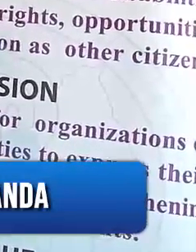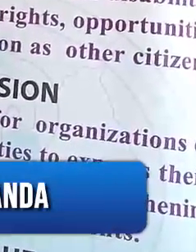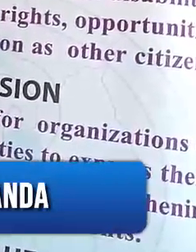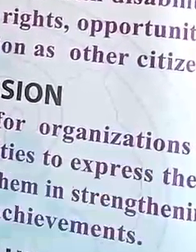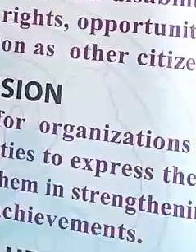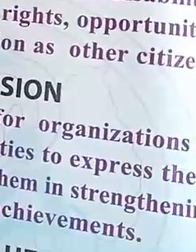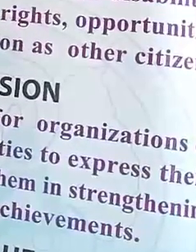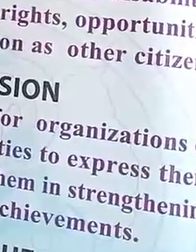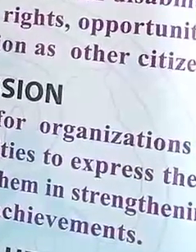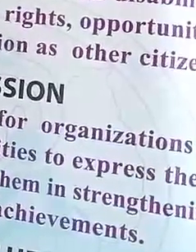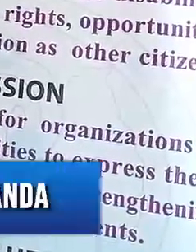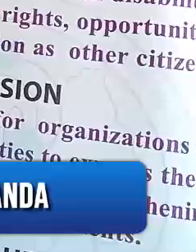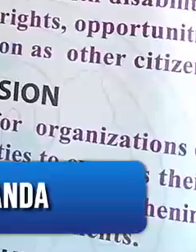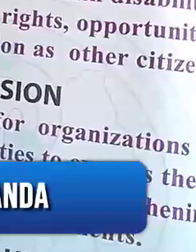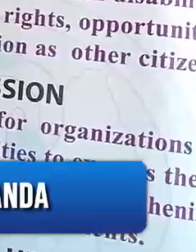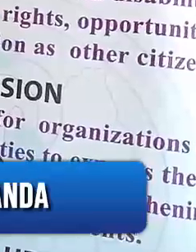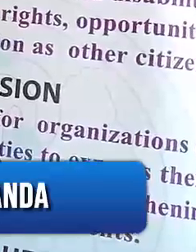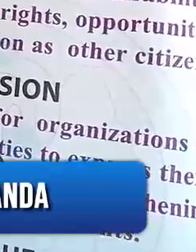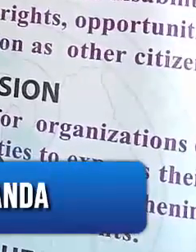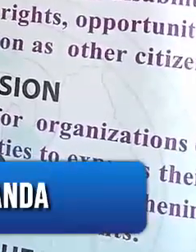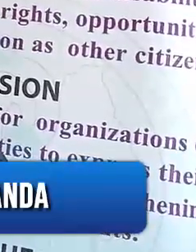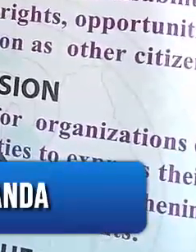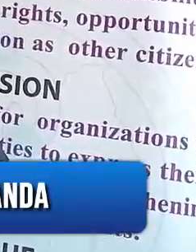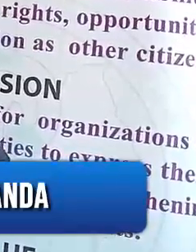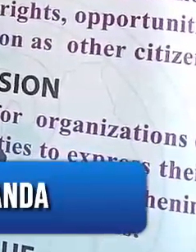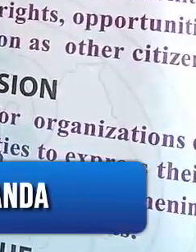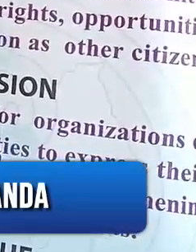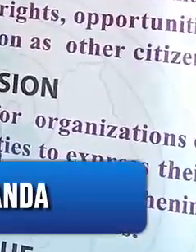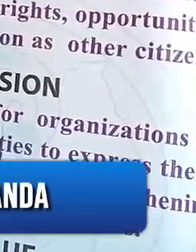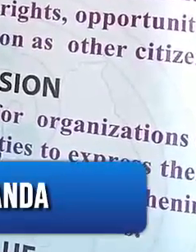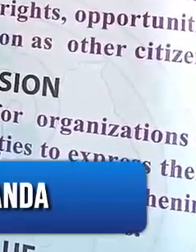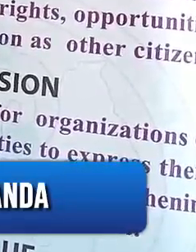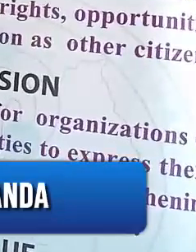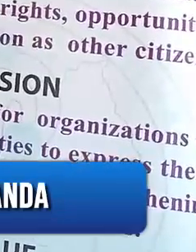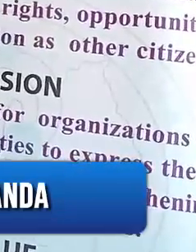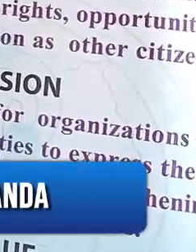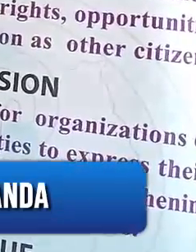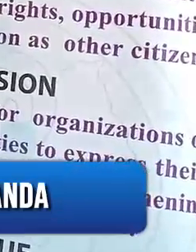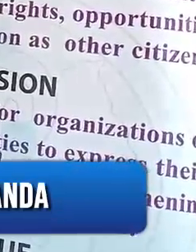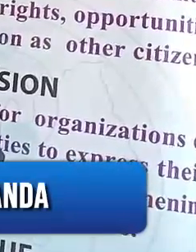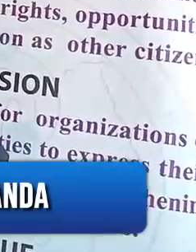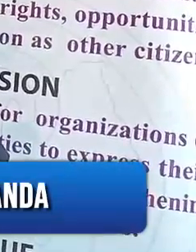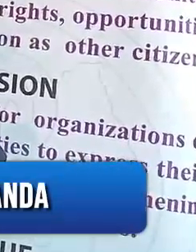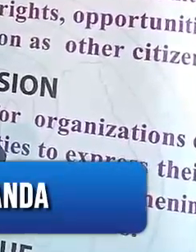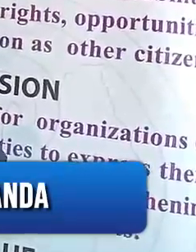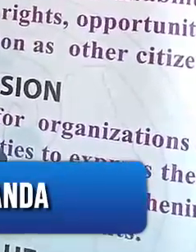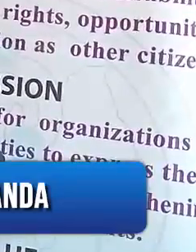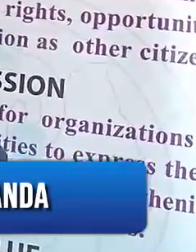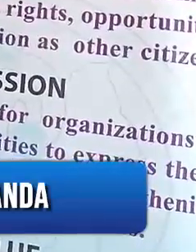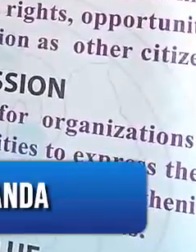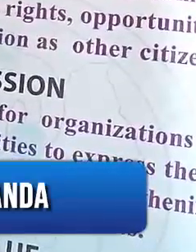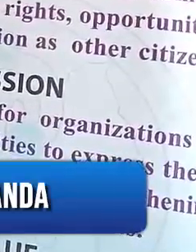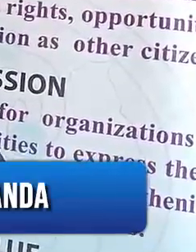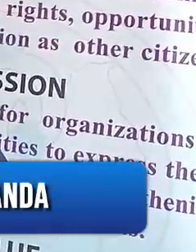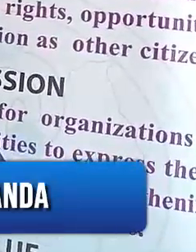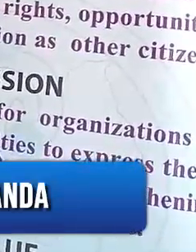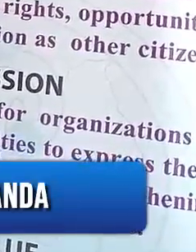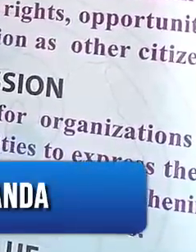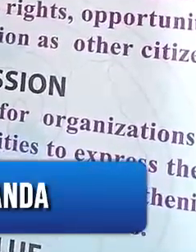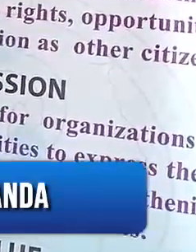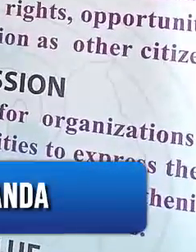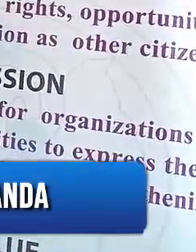w'abana bafite ubumuga bagiye wiyongera nyuma y'ubwo bukangurambaga ubwo rero nk'ayo mashuri dutangaho urugero